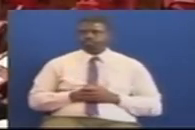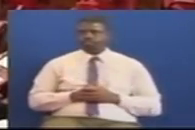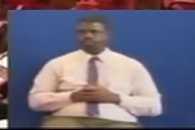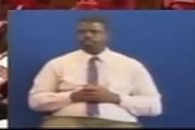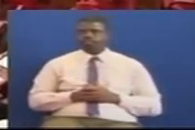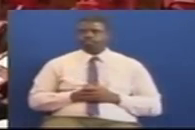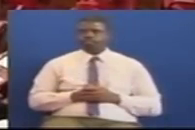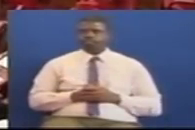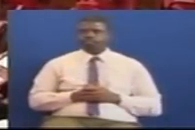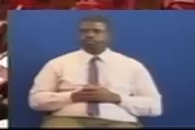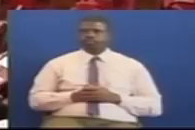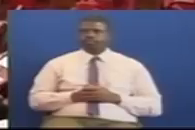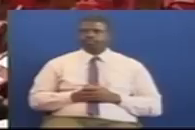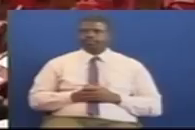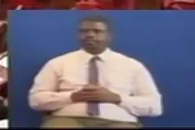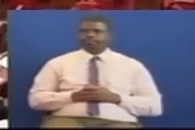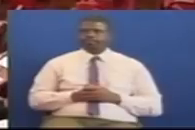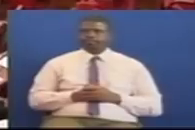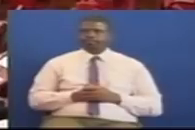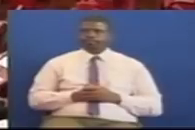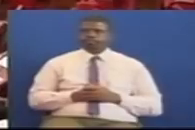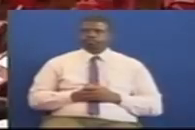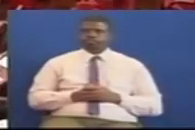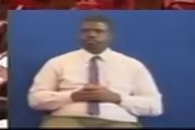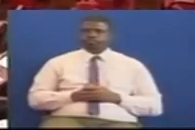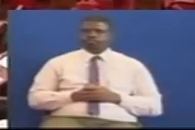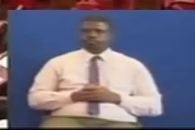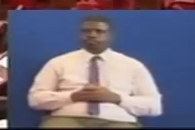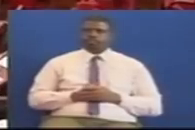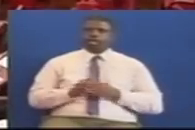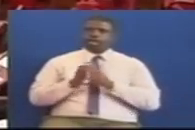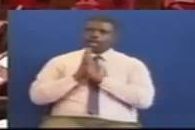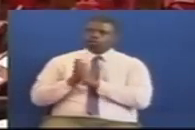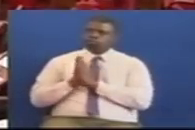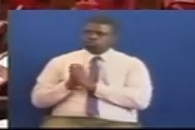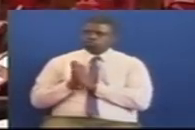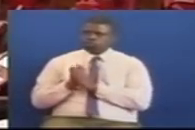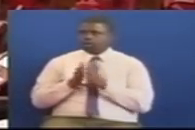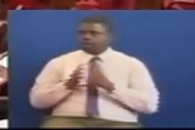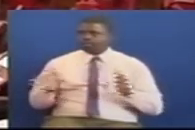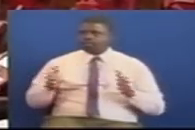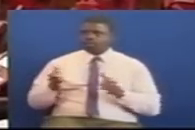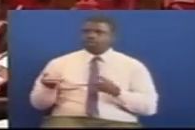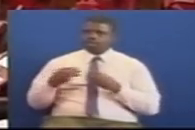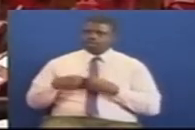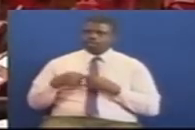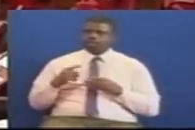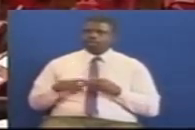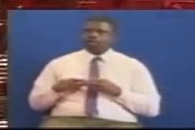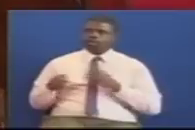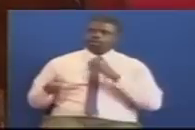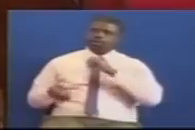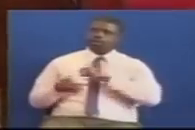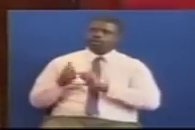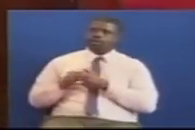Mheshimiwa Selasini. Mheshimiwa mwenyekiti, nashukuru kwa kunipa na mimi nafasi. Tatizo liloko